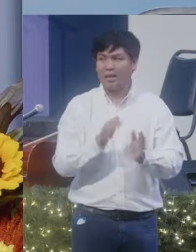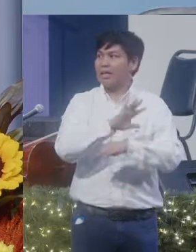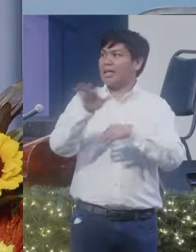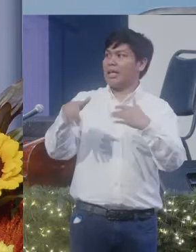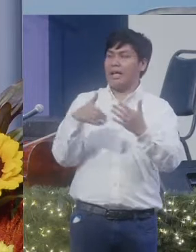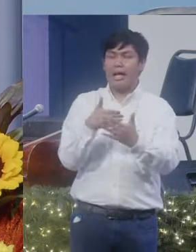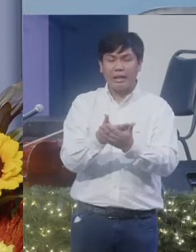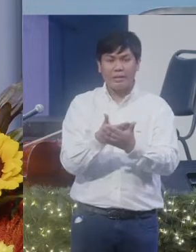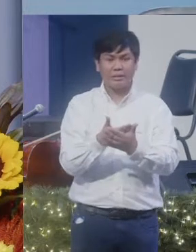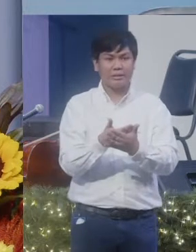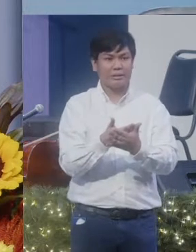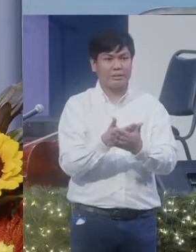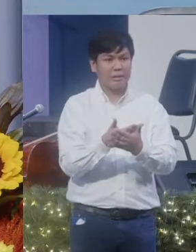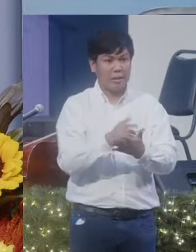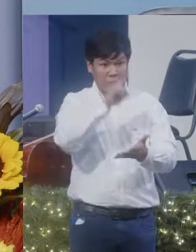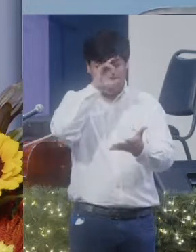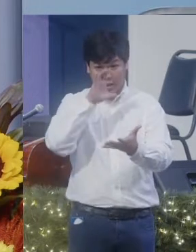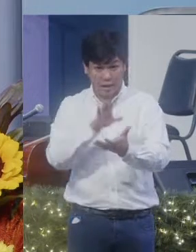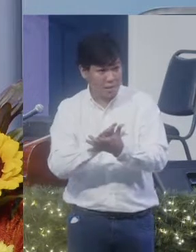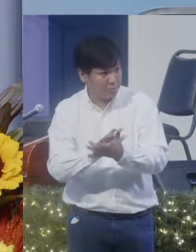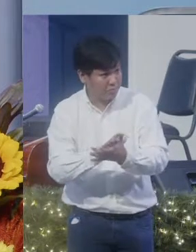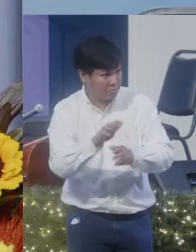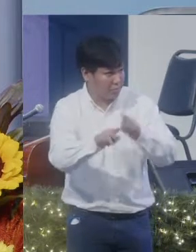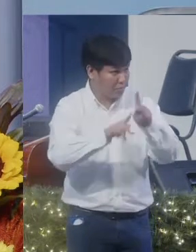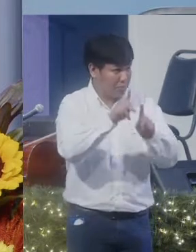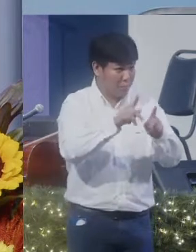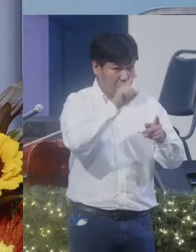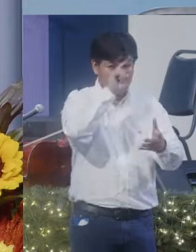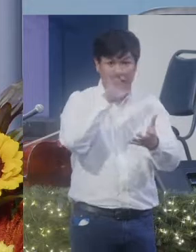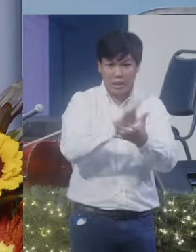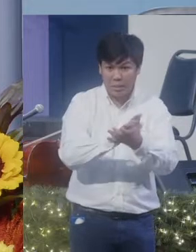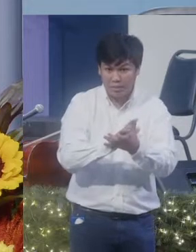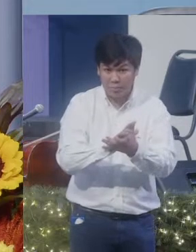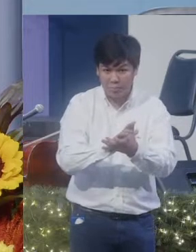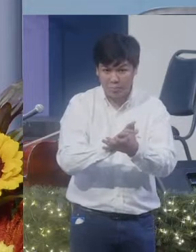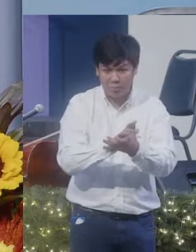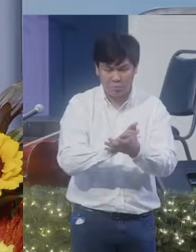sila ay naniwala? Lahat ba sila ay tumanggap?